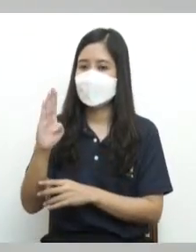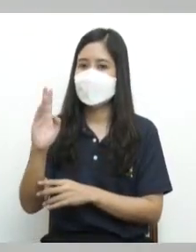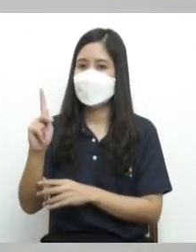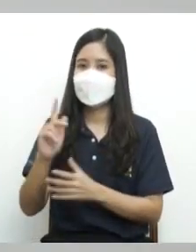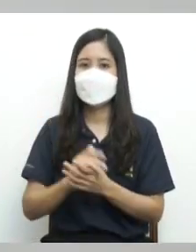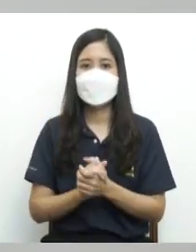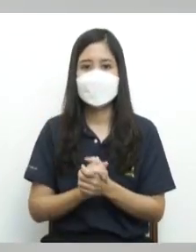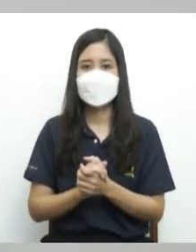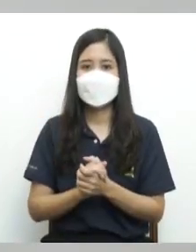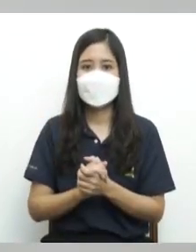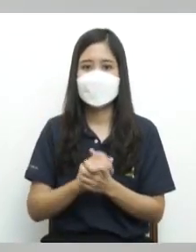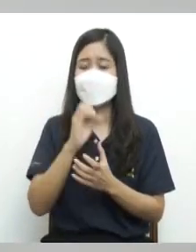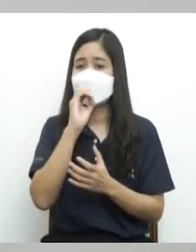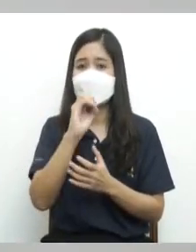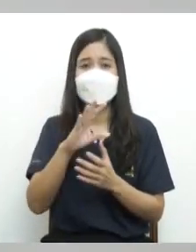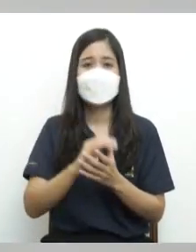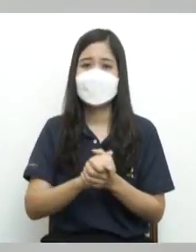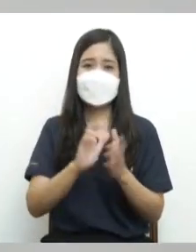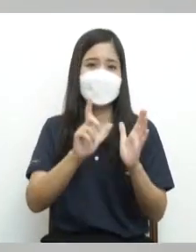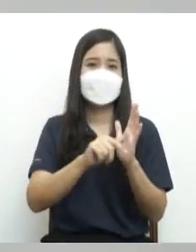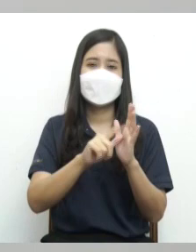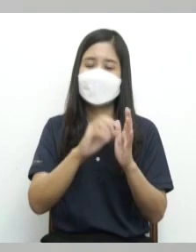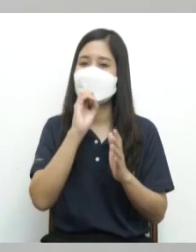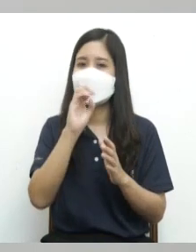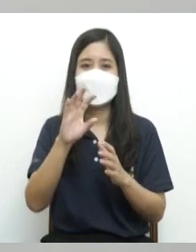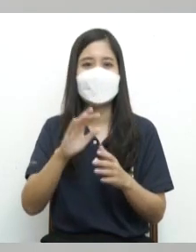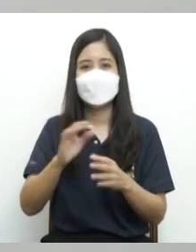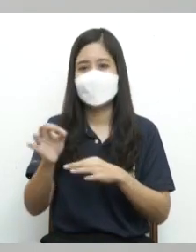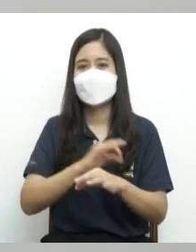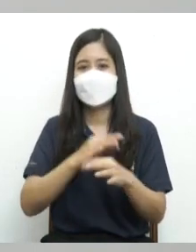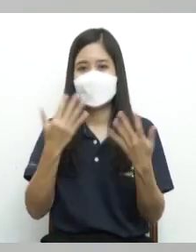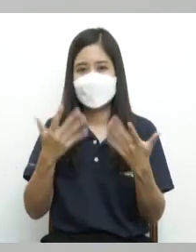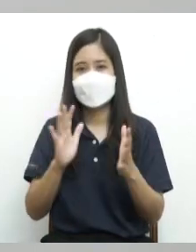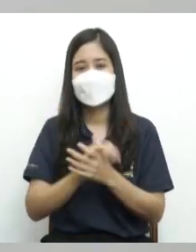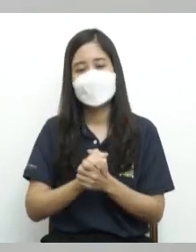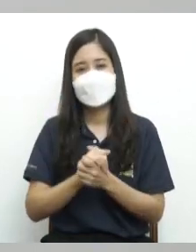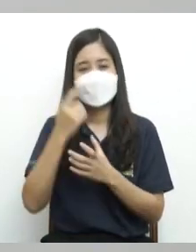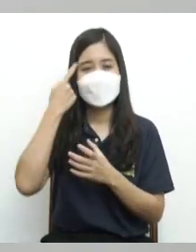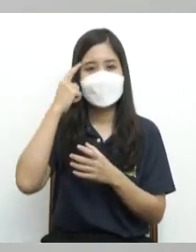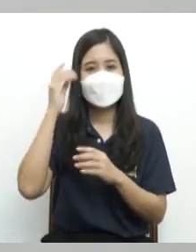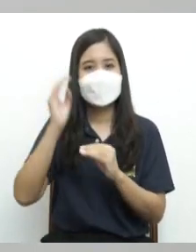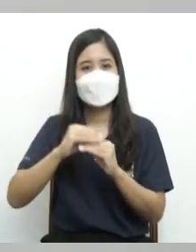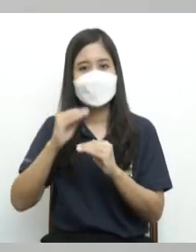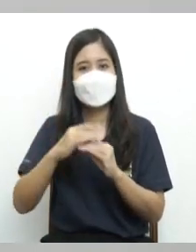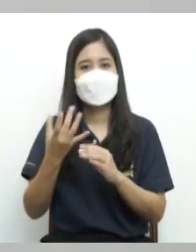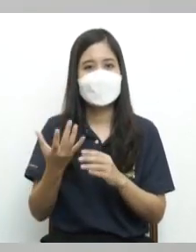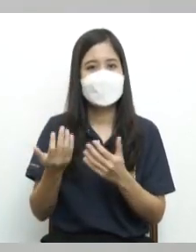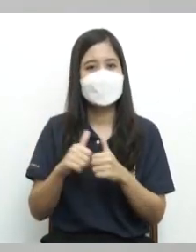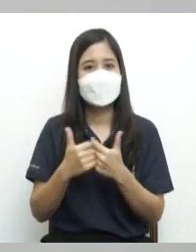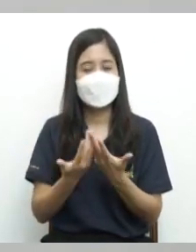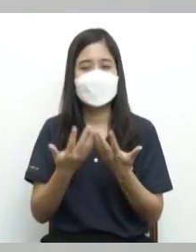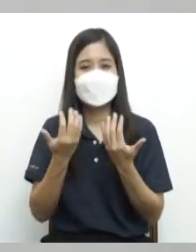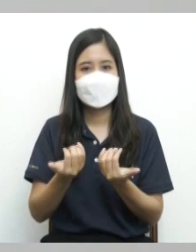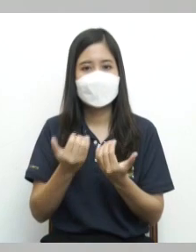งๆท่านเลขาสปท.พูดสิ่งที่คิดในใจไว้หมดแล้วค่ะก็ไม่รู้จะเติมเต็มส่วนไหนเพราะว่าท่านพูดได้ชัดเจนมากเลยนะคะก็อยาก